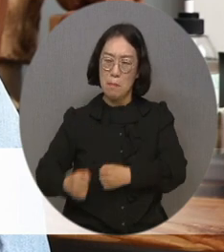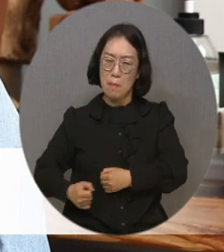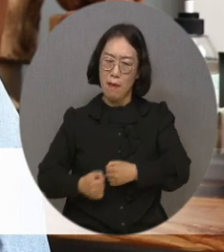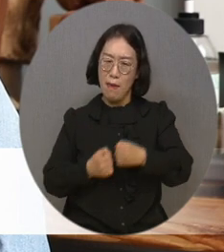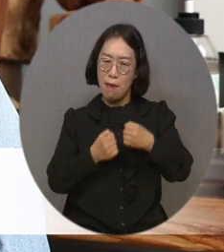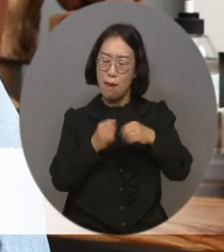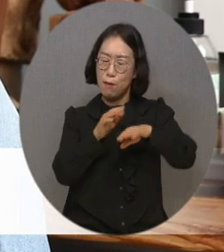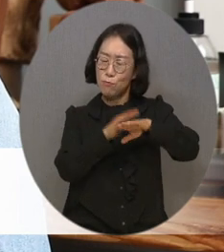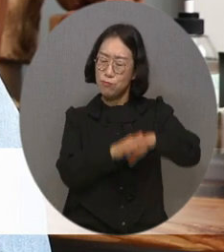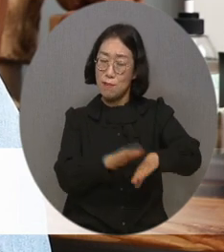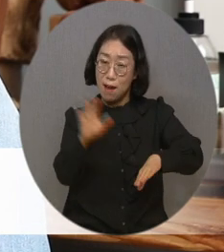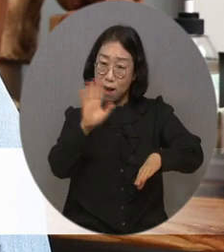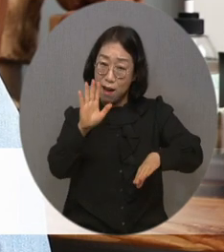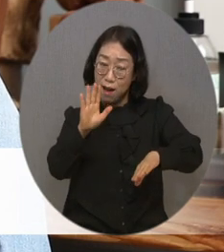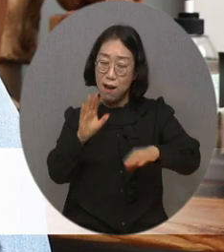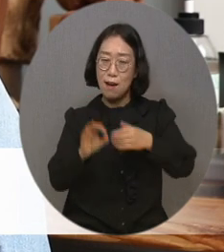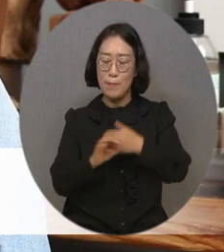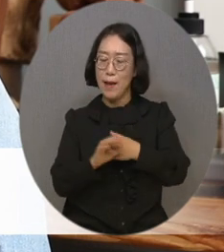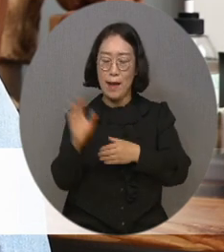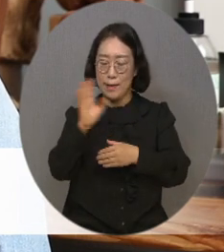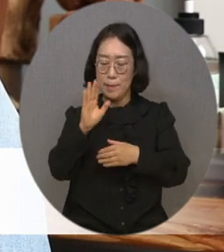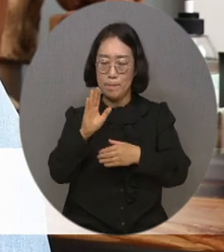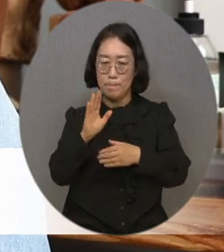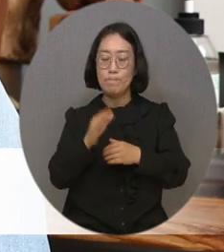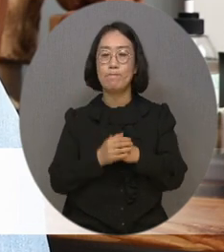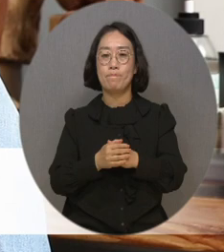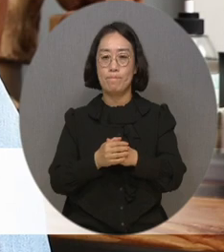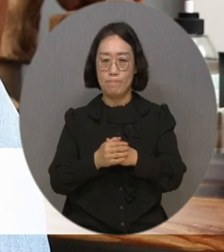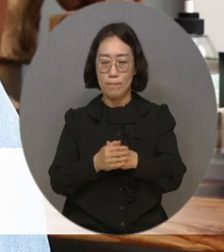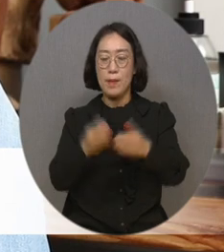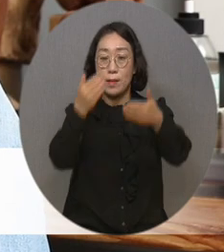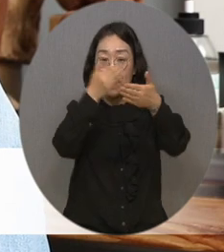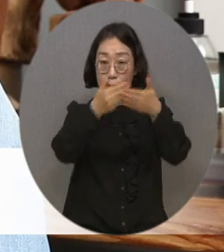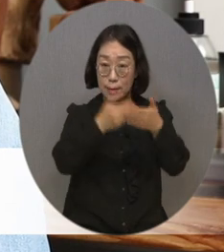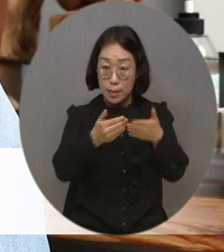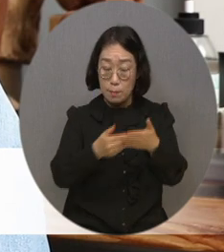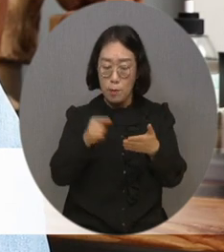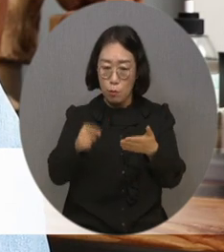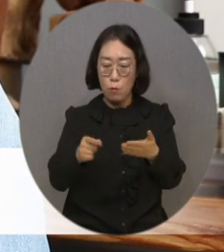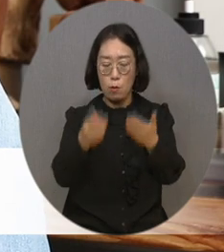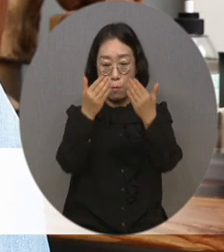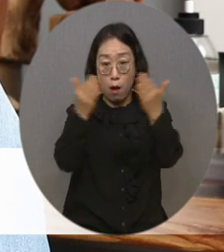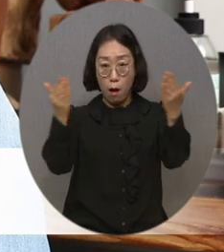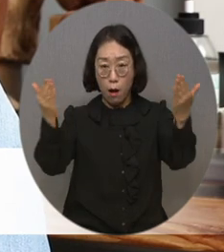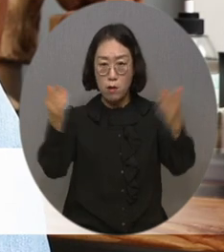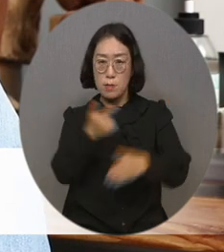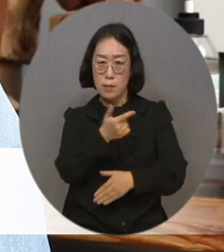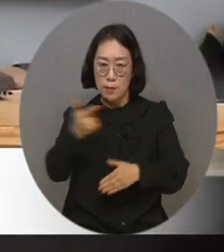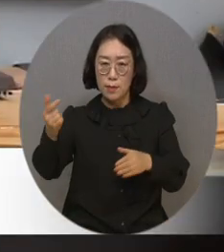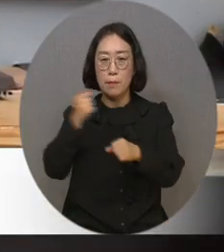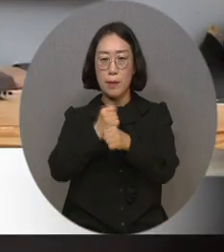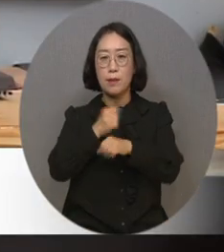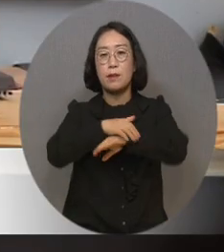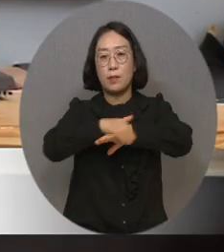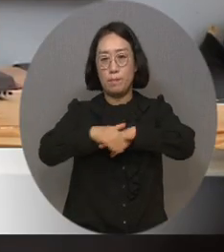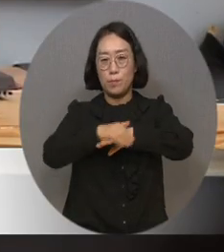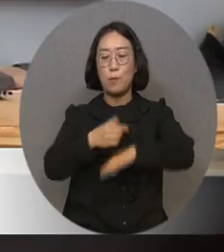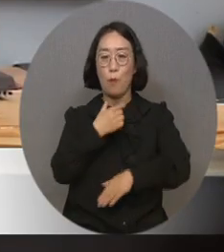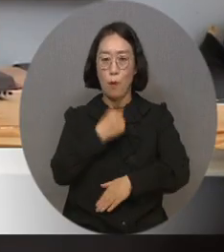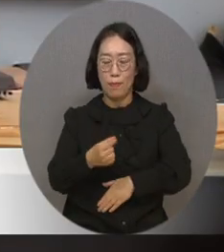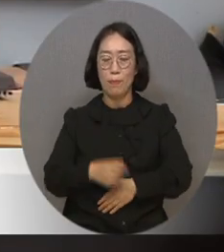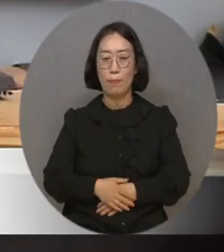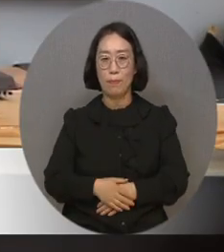것 같아서 저는 이 드로잉으로 뭔가를 한번 큰 작품을 한번 만들어 보고 싶은 계획이 있습니다.